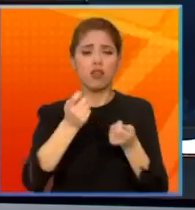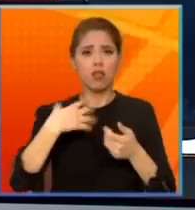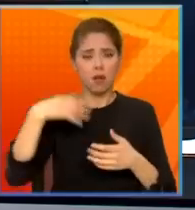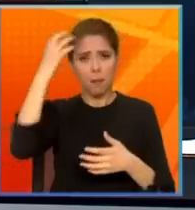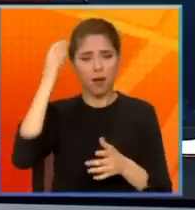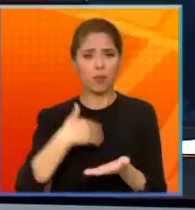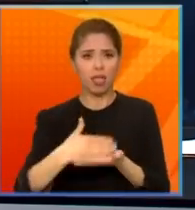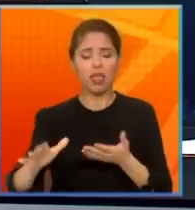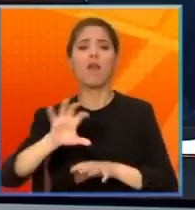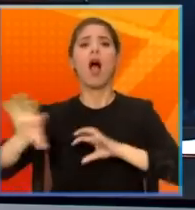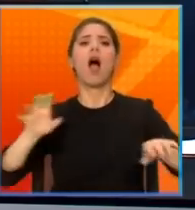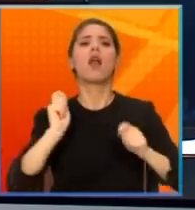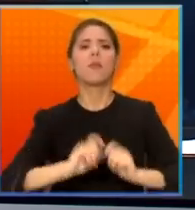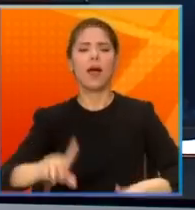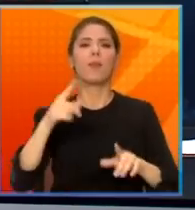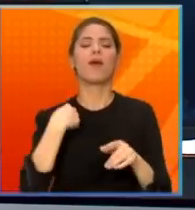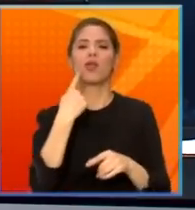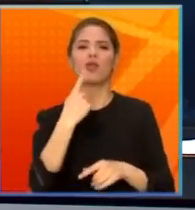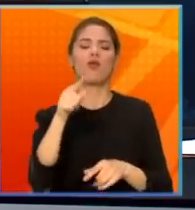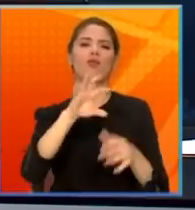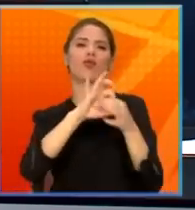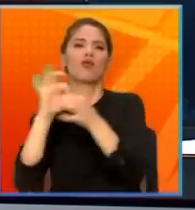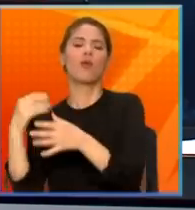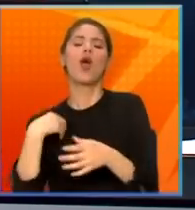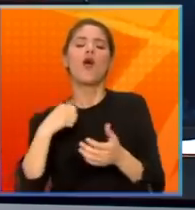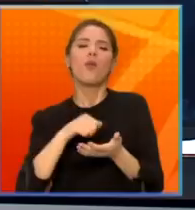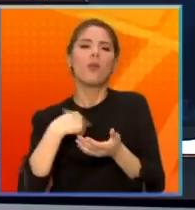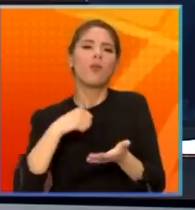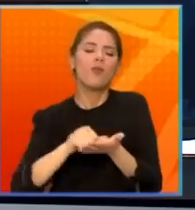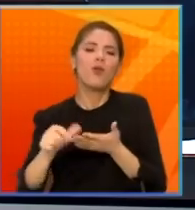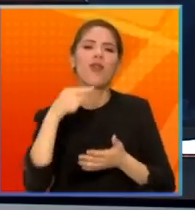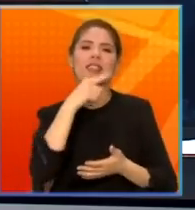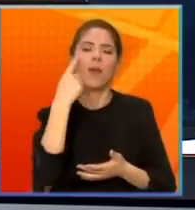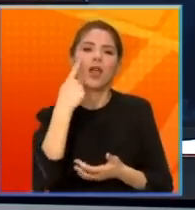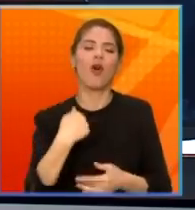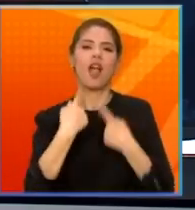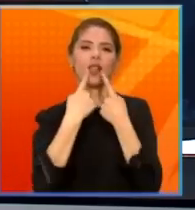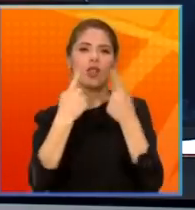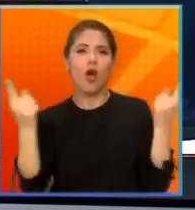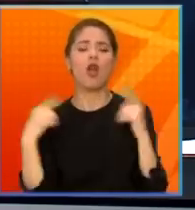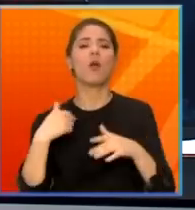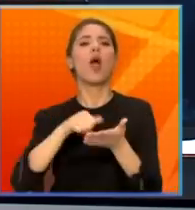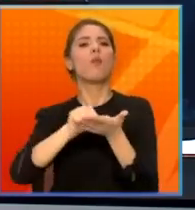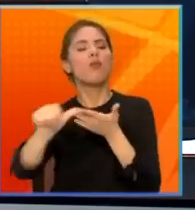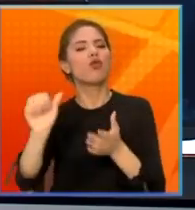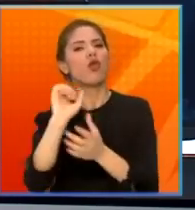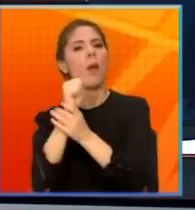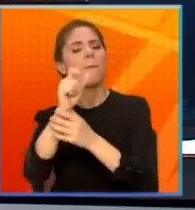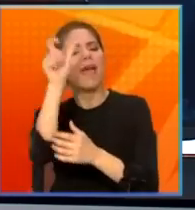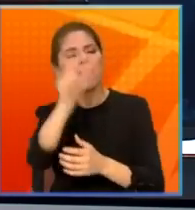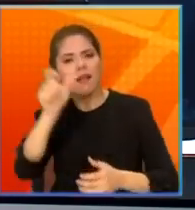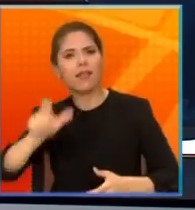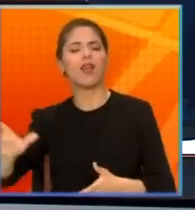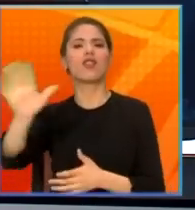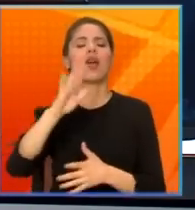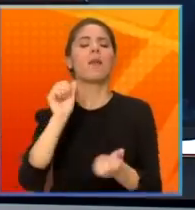başındayız. Ayrım gözetmeksizin kuruyorum bu cümleyi. Bütün samimiyetimle söylüyorum. Sadece biz değil, tüm meslektaşlarım, tüm gazeteciler,